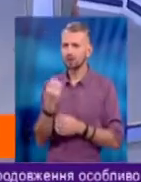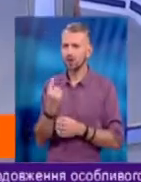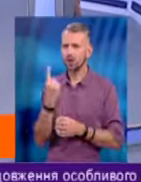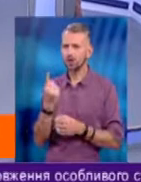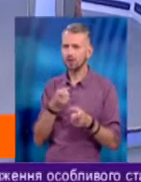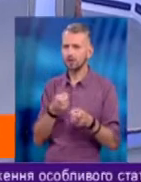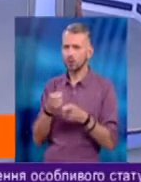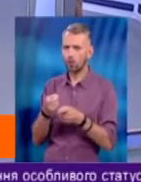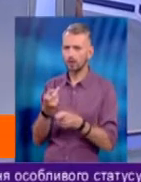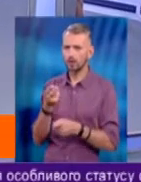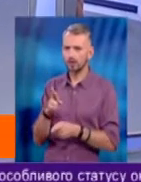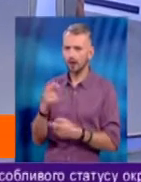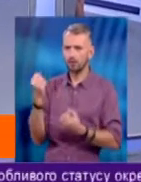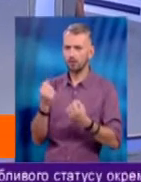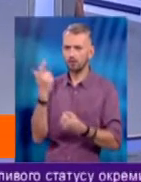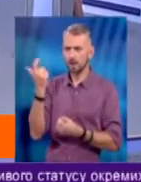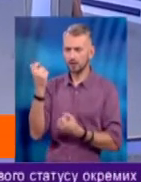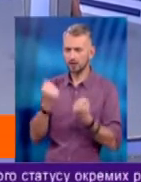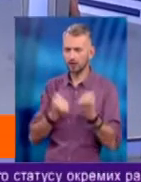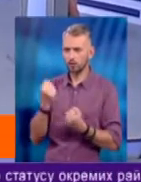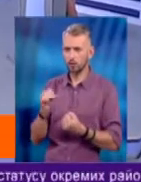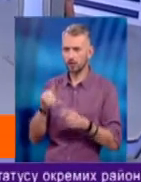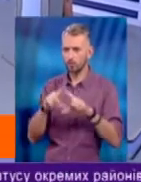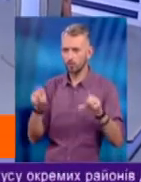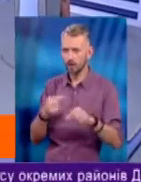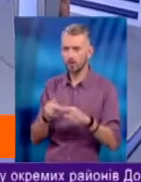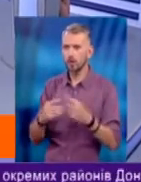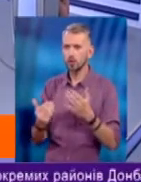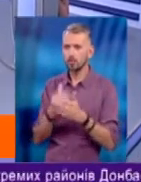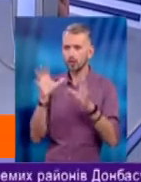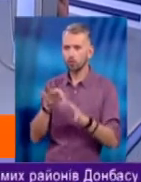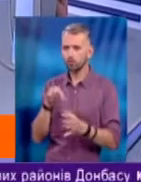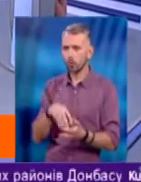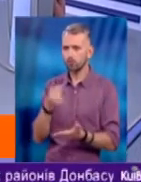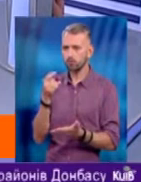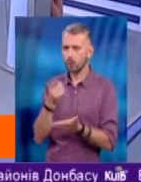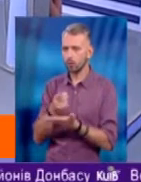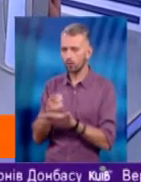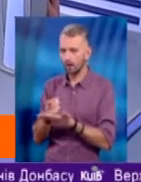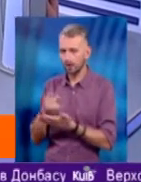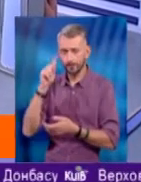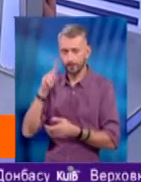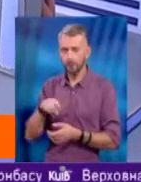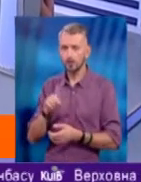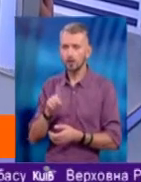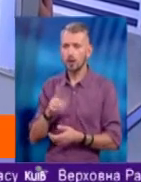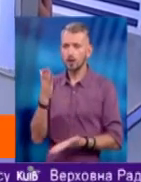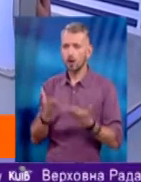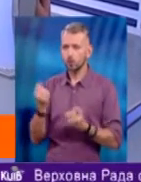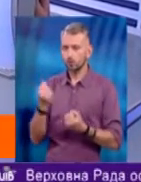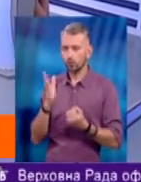звана загроза так для власників авто на єврономерах, це новий закон про паркування. Тому що відомо, що якщо авто